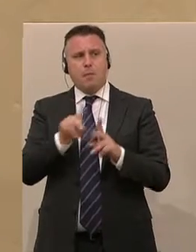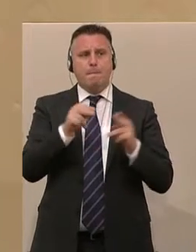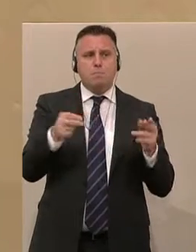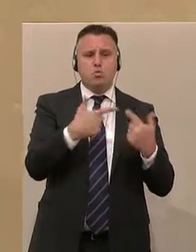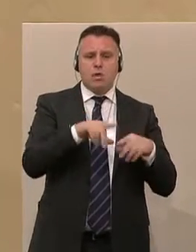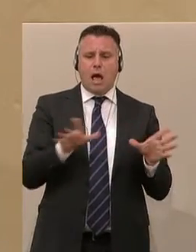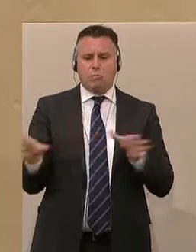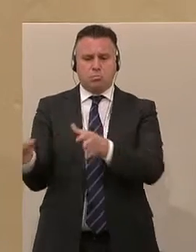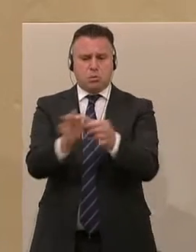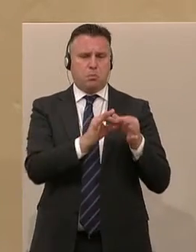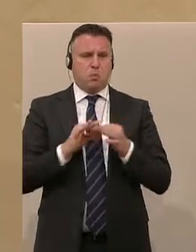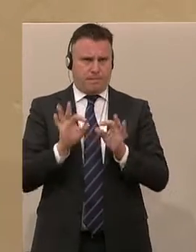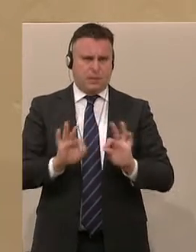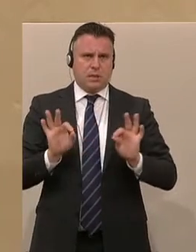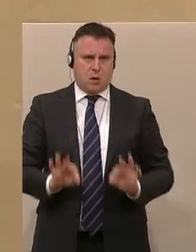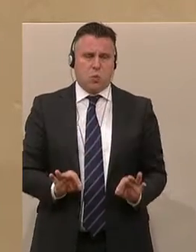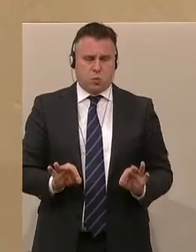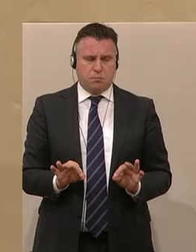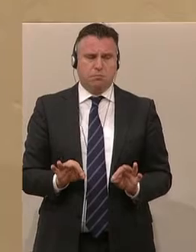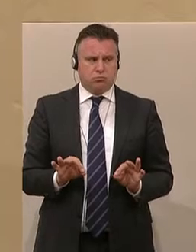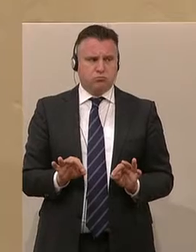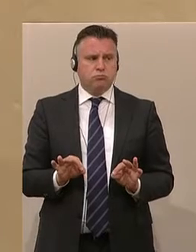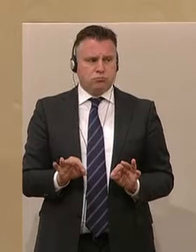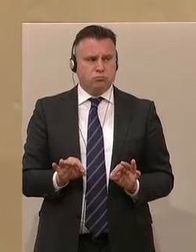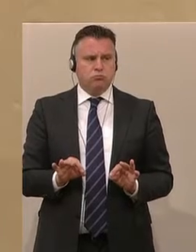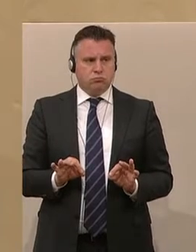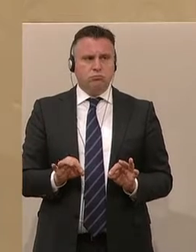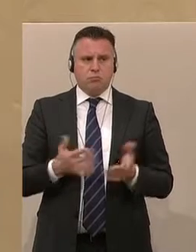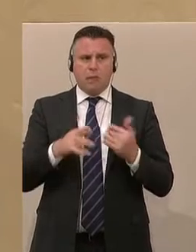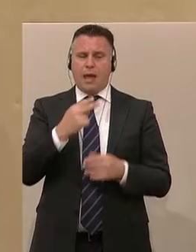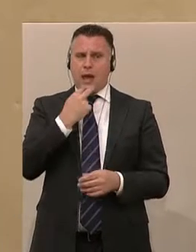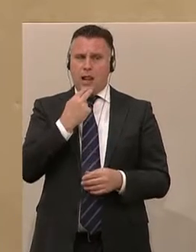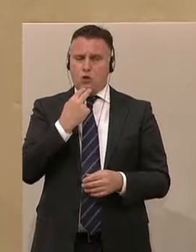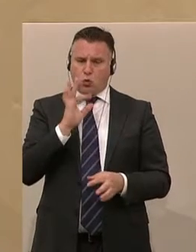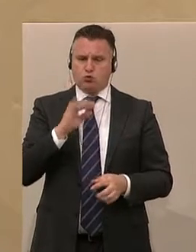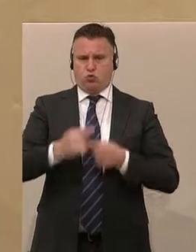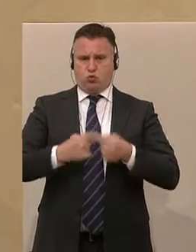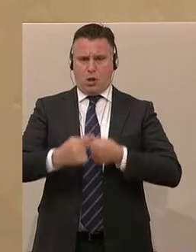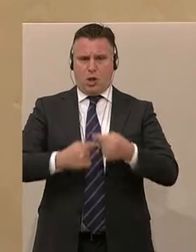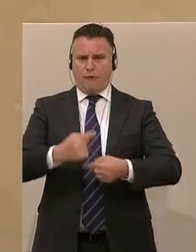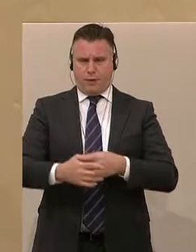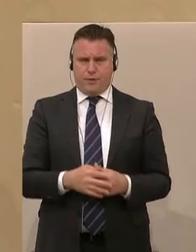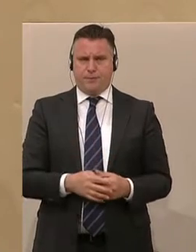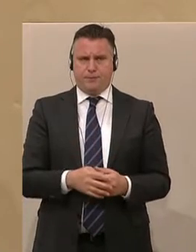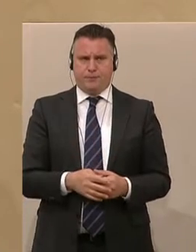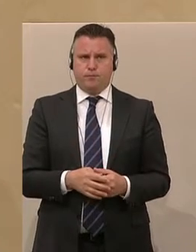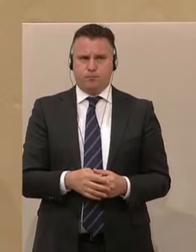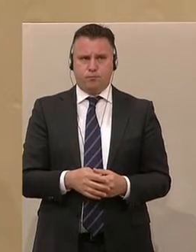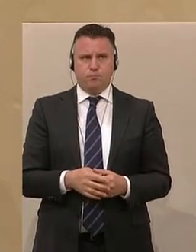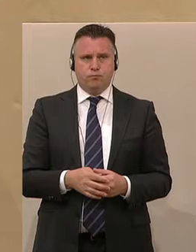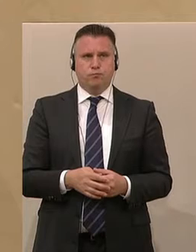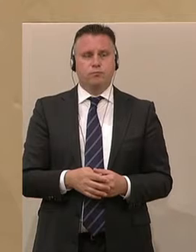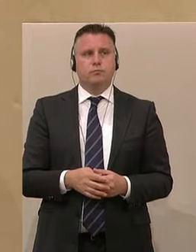Bund und Land, damit das halt hier auch entsprechend elektronisch abgewickelt werden kann.